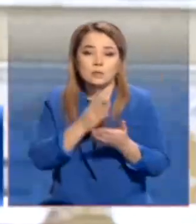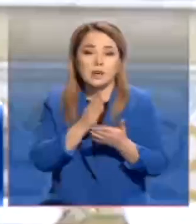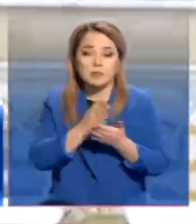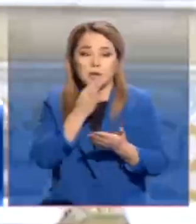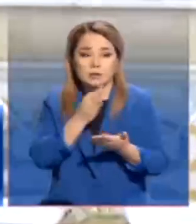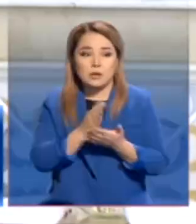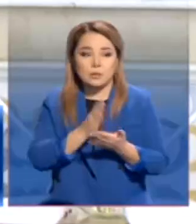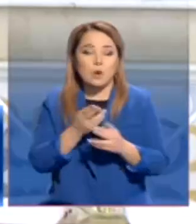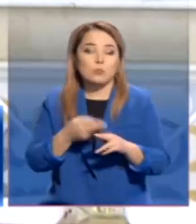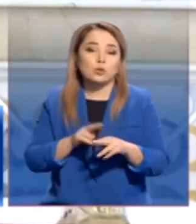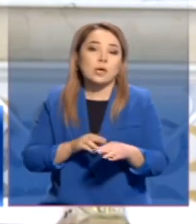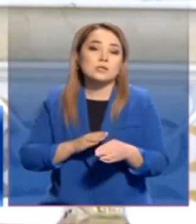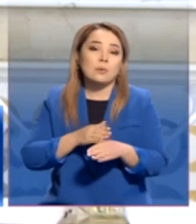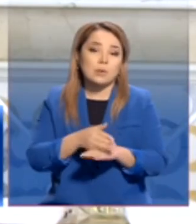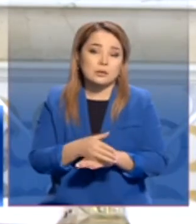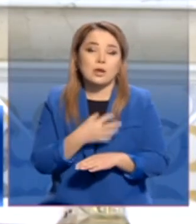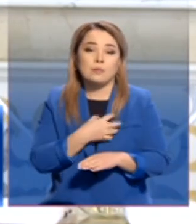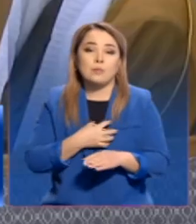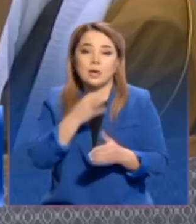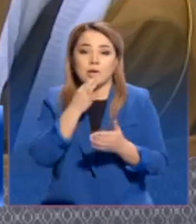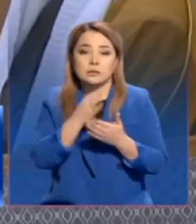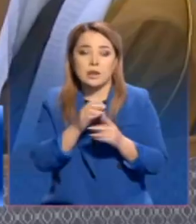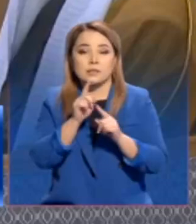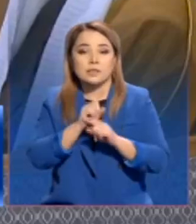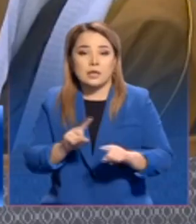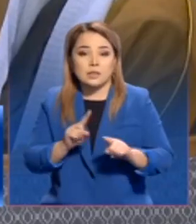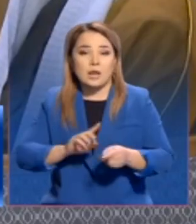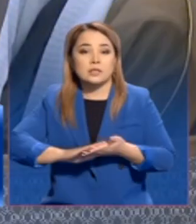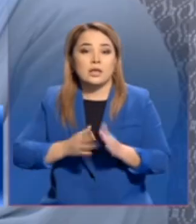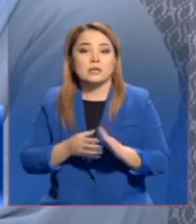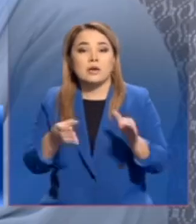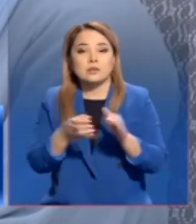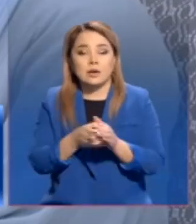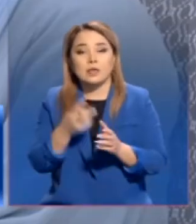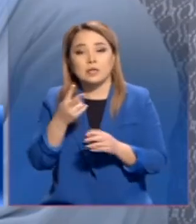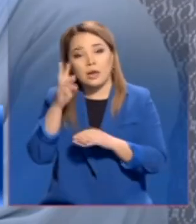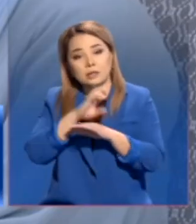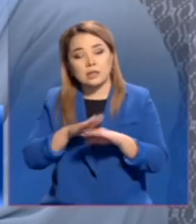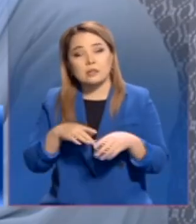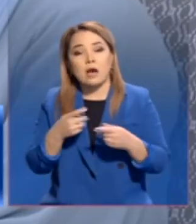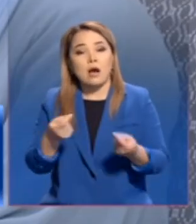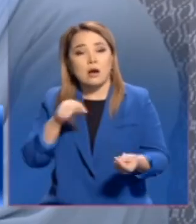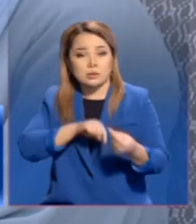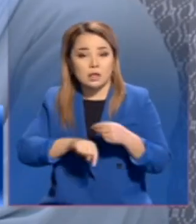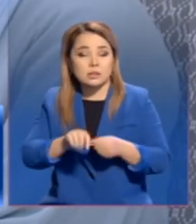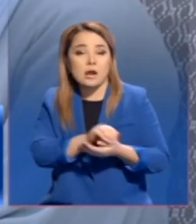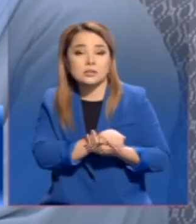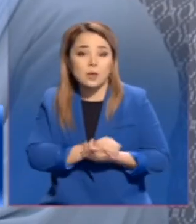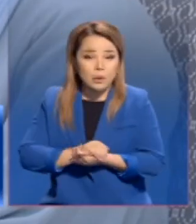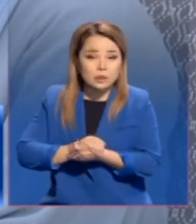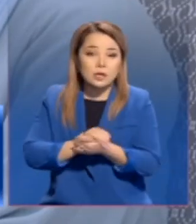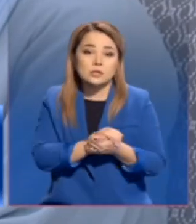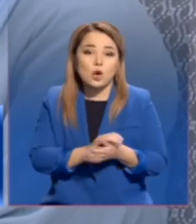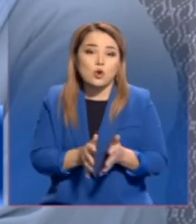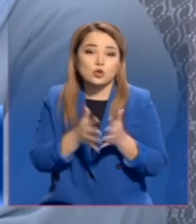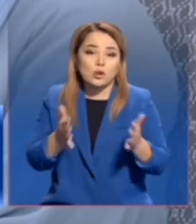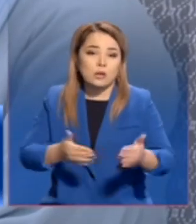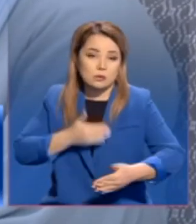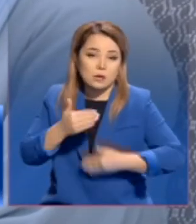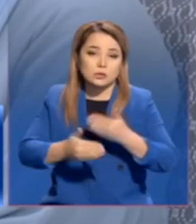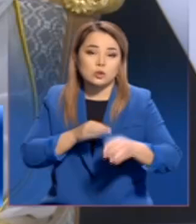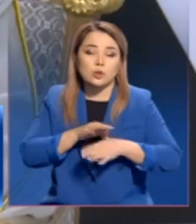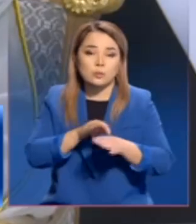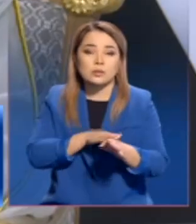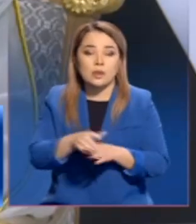Бұл сапардың мағынасы ерекше. Бұл келісімдер екі елдің арасындағы ынтымақтастыққа үлкен серпін береді деп